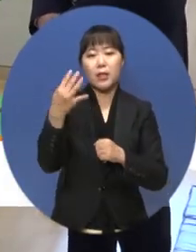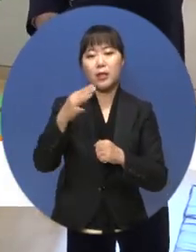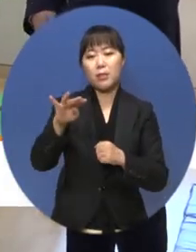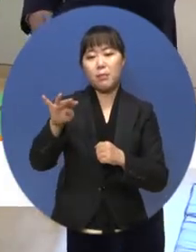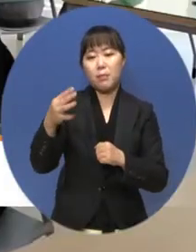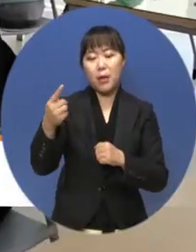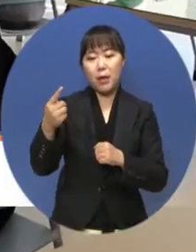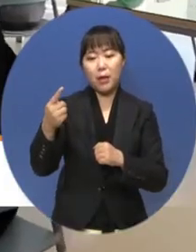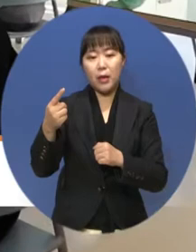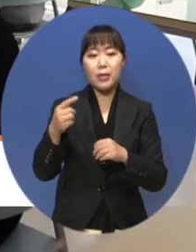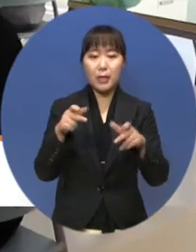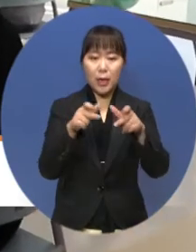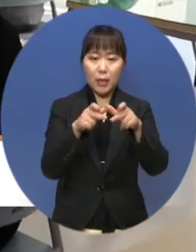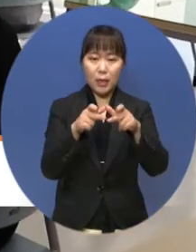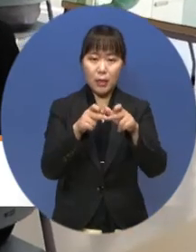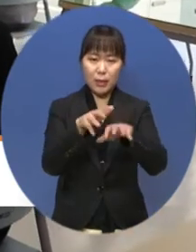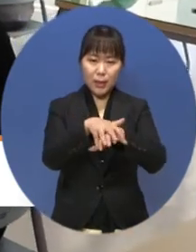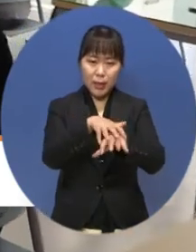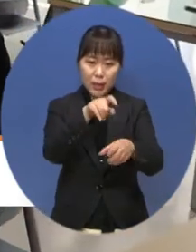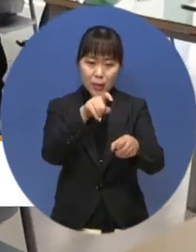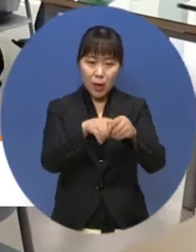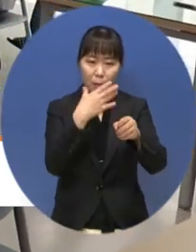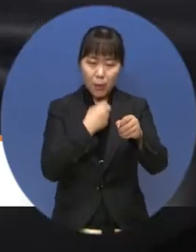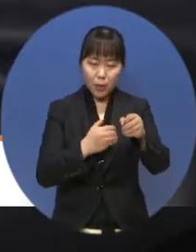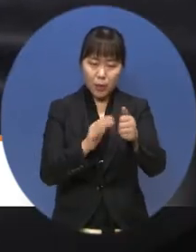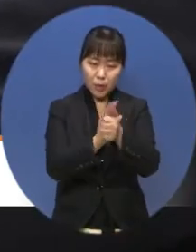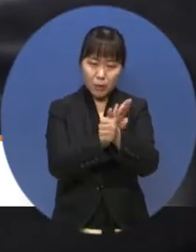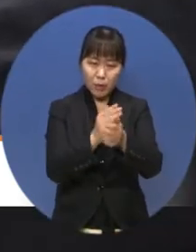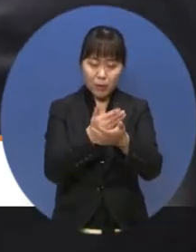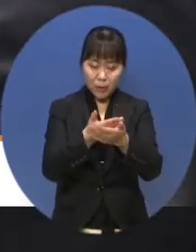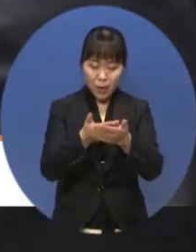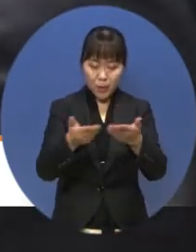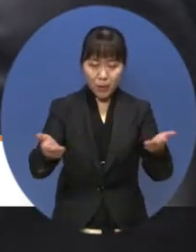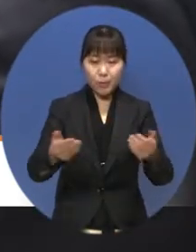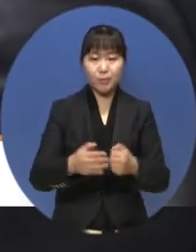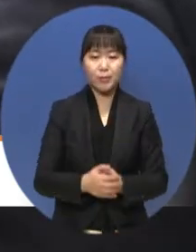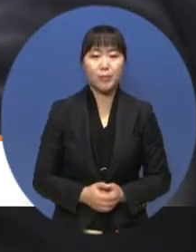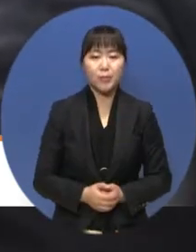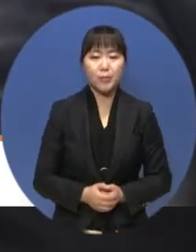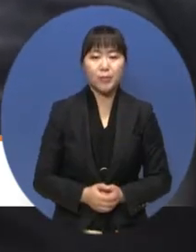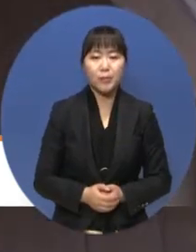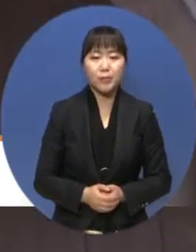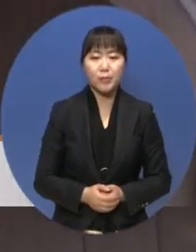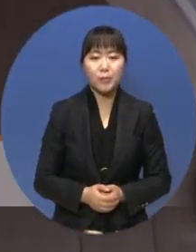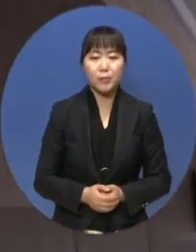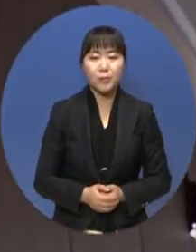4,100여 장애인들에게 체계적인 복지 서비스를 제공하게 됐습니다.